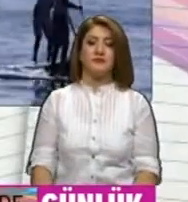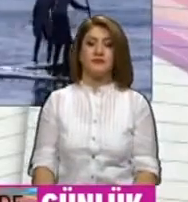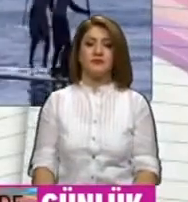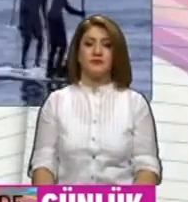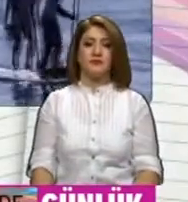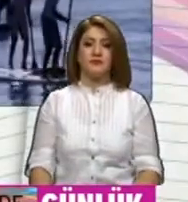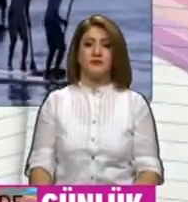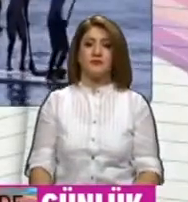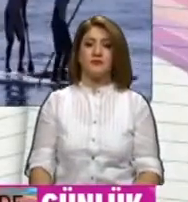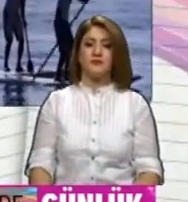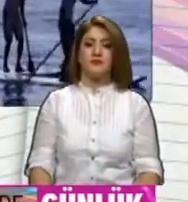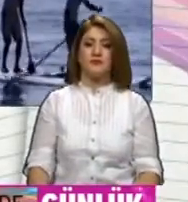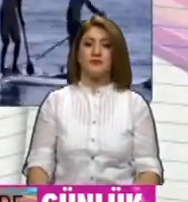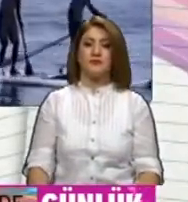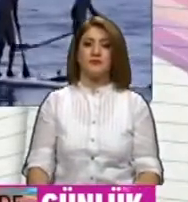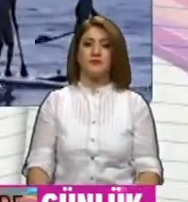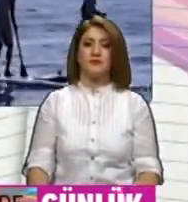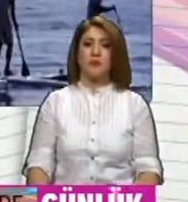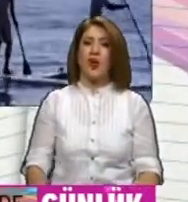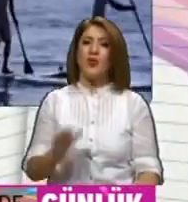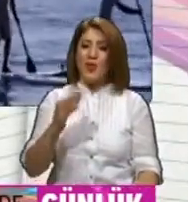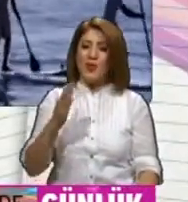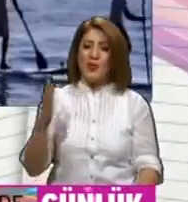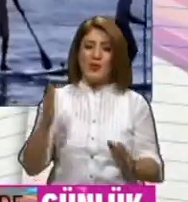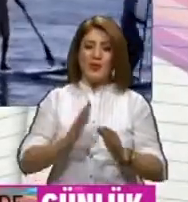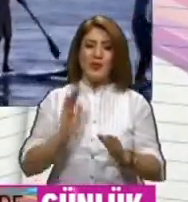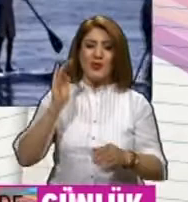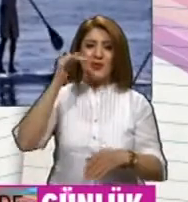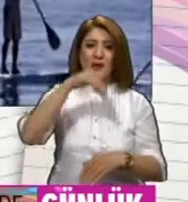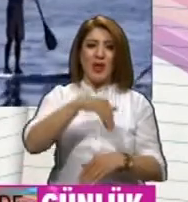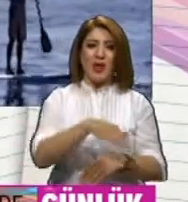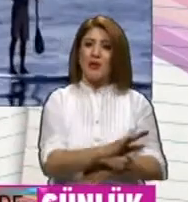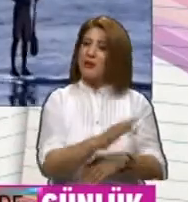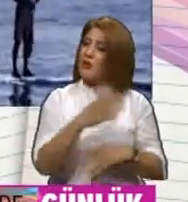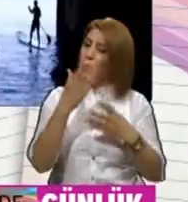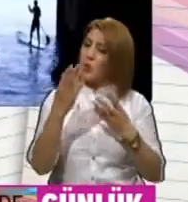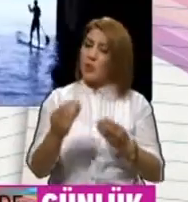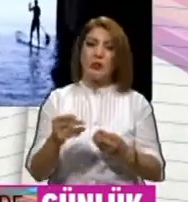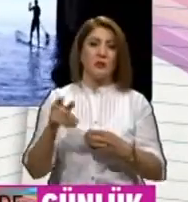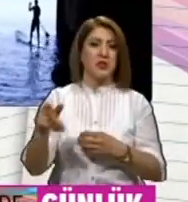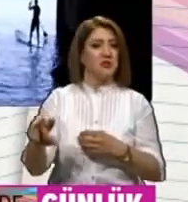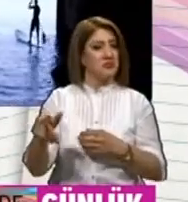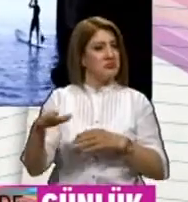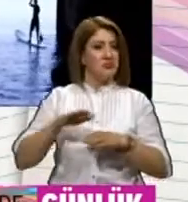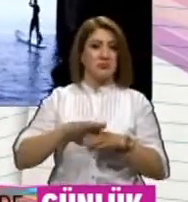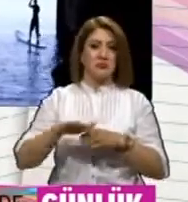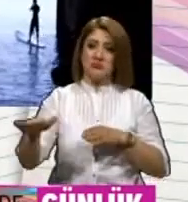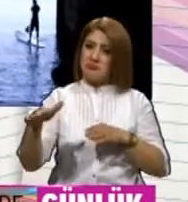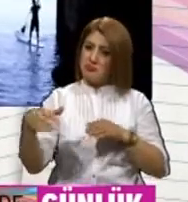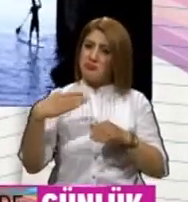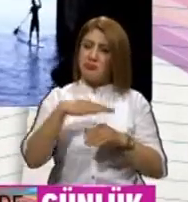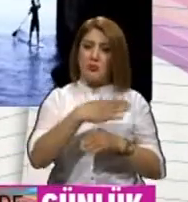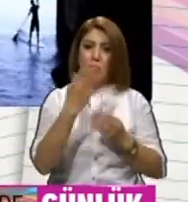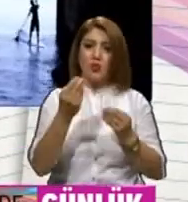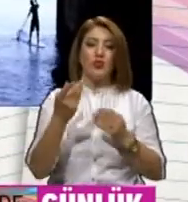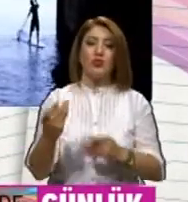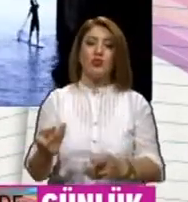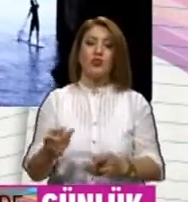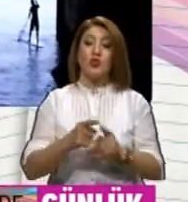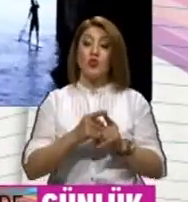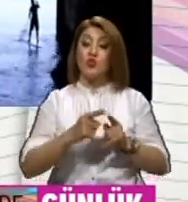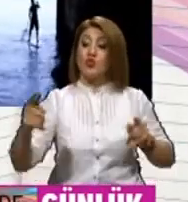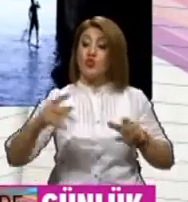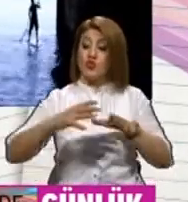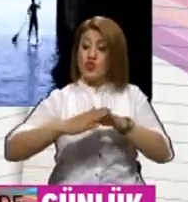mesela? Ne yapmak isteyebilirsiniz? Çok küçük dalgalarda sörf yapmak isteyebilirsiniz. Hmm. Çok küçük dalgalarda sörf yapmak isterseniz uzun bir